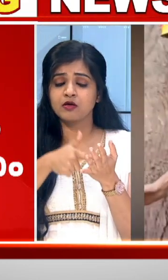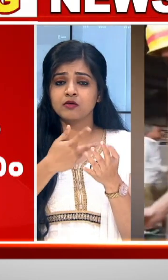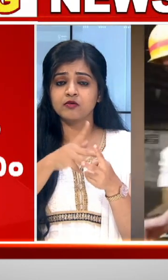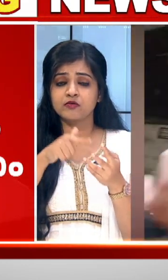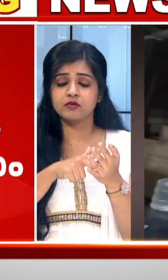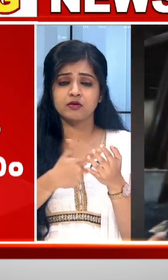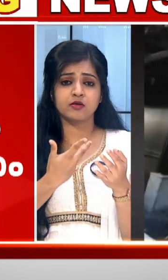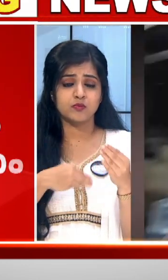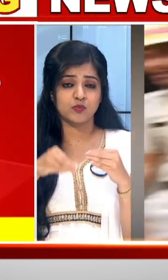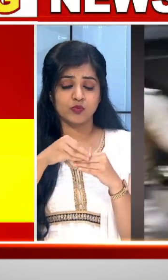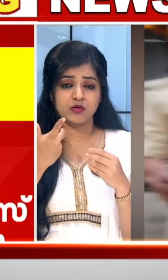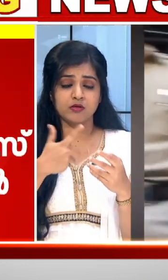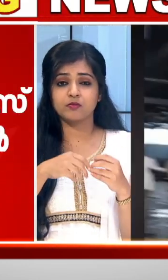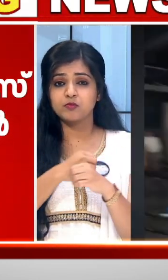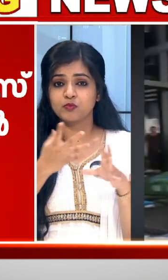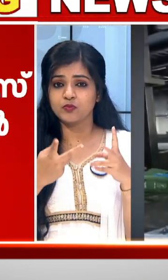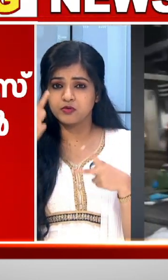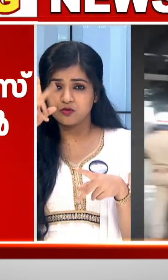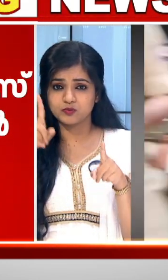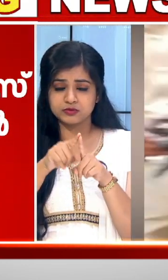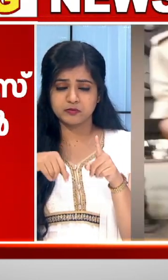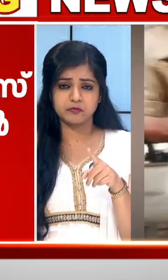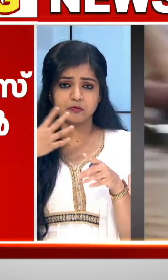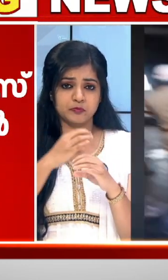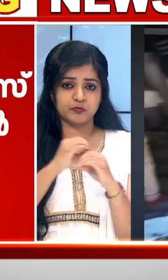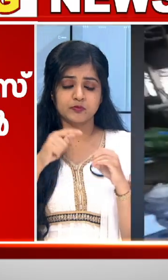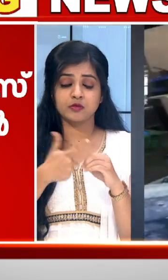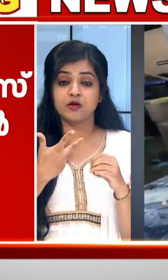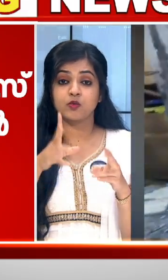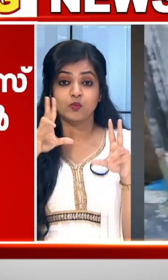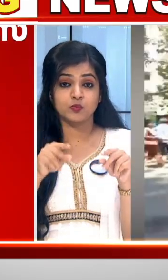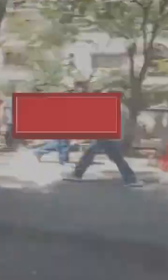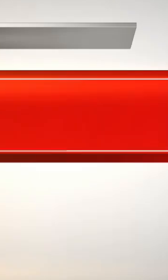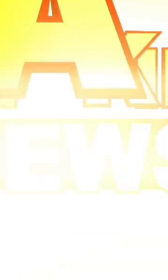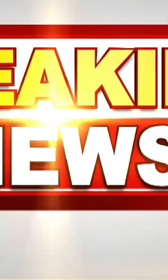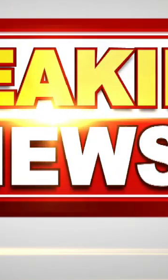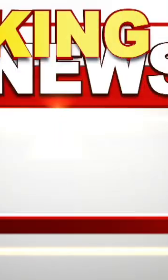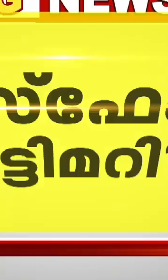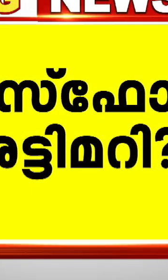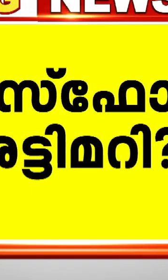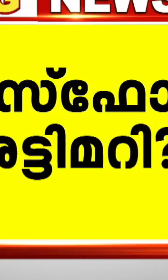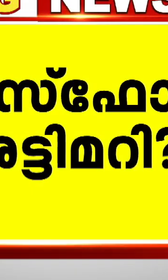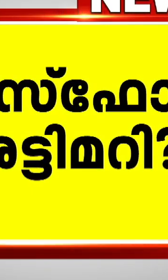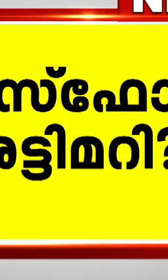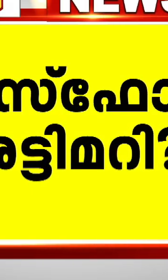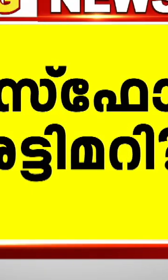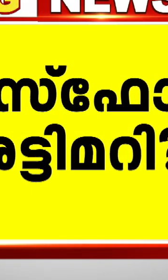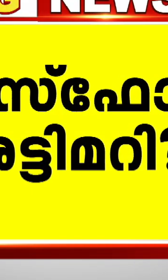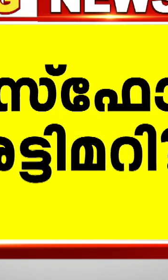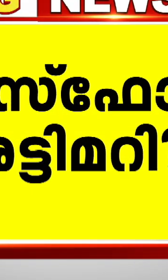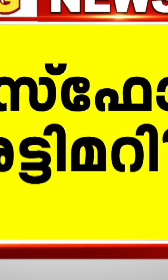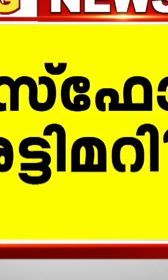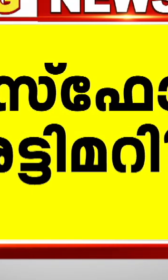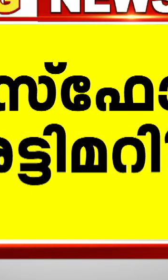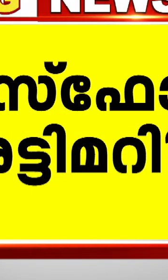ഒരു കാര്യത്തിലേക്ക്, ഒരു അട്ടിമറി സാധ്യതയെക്കുറിച്ച് പറയുന്നില്ല. പക്ഷേ അത് അവർ തള്ളുന്നുമില്ല. അവർ പറയുന്നത്, മാധ്യമപ്രവർത്തകർ വീണ്ടും ചോദിക്കുമ്പോൾ അവർ പറയുന്നത്, എന്തായാലും പരിശോധനാ ഫലങ്ങൾ